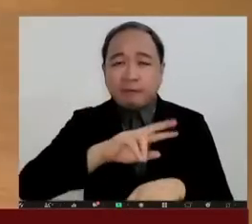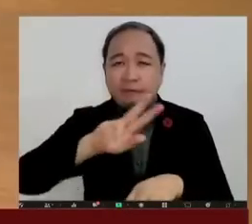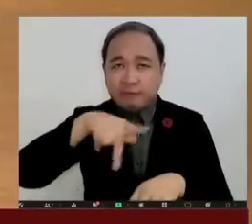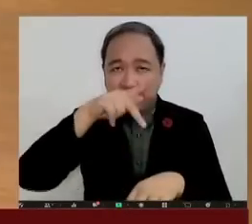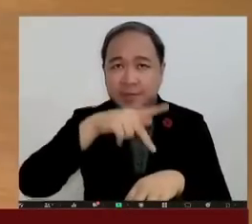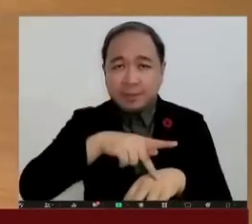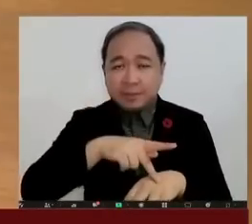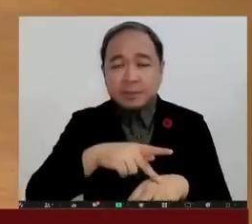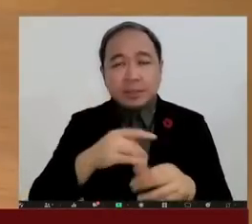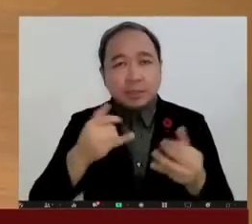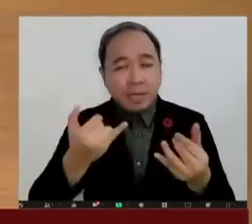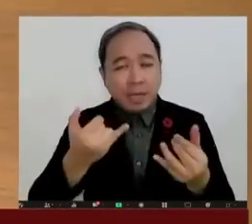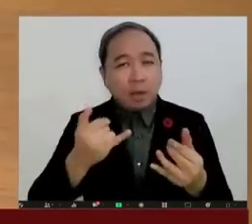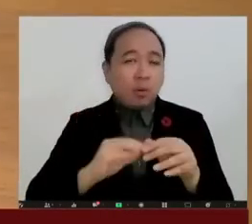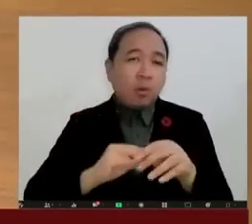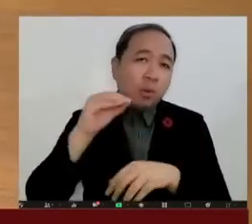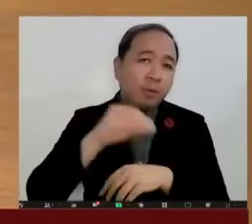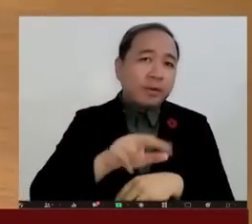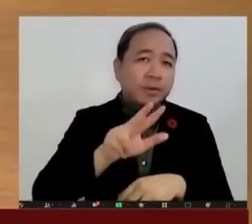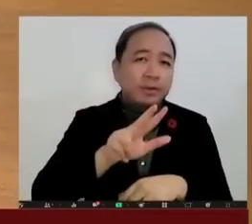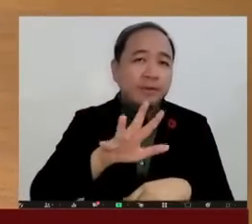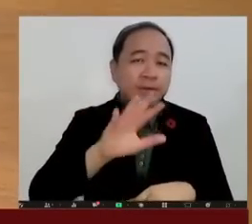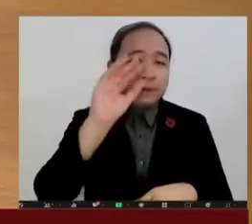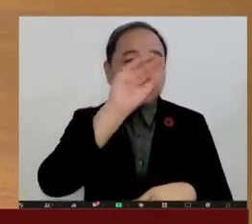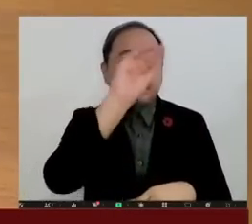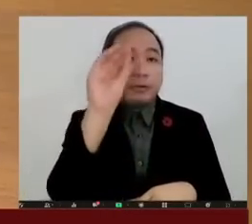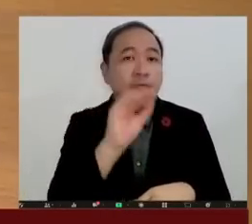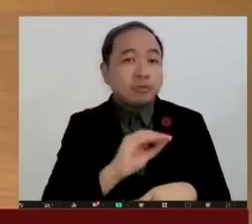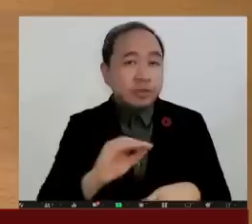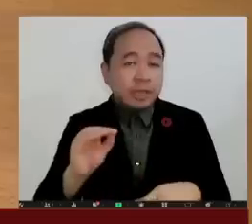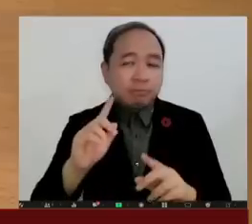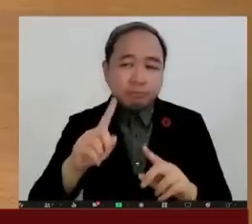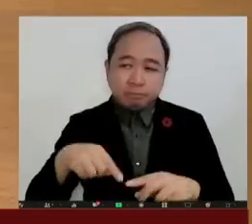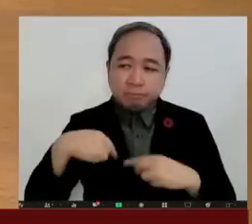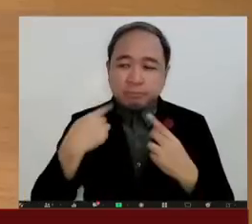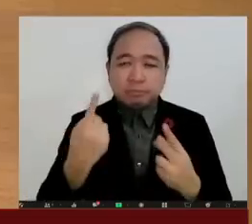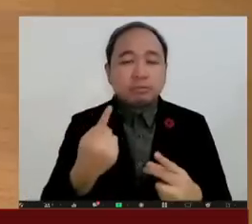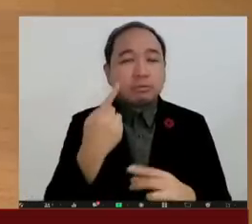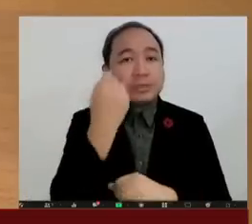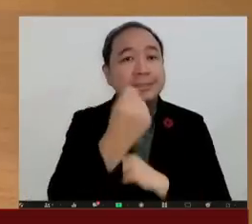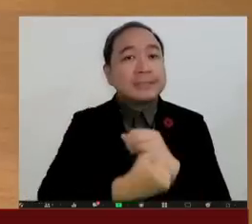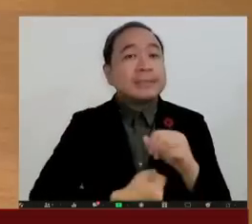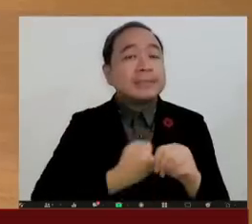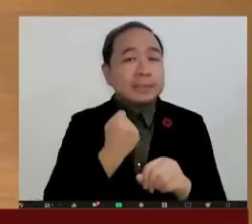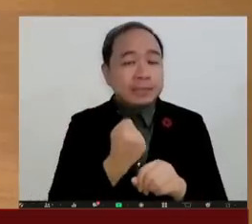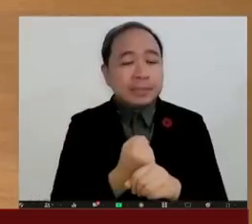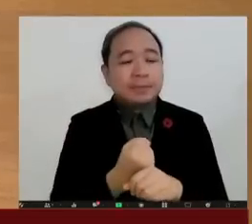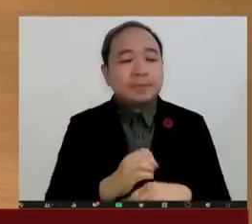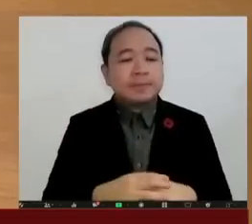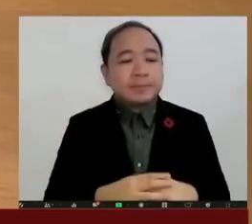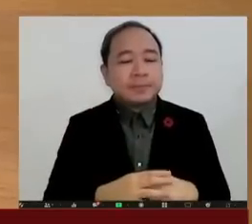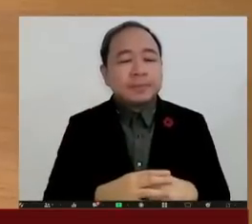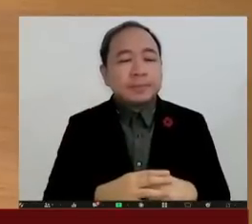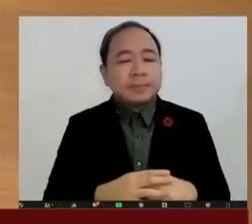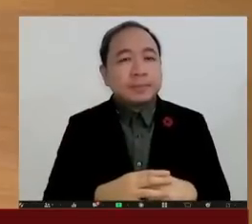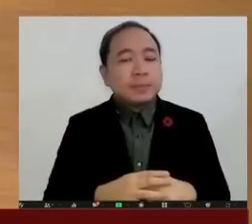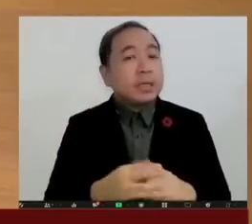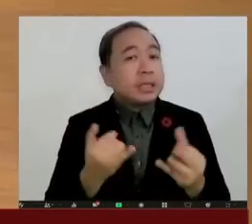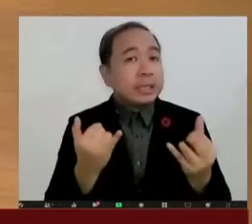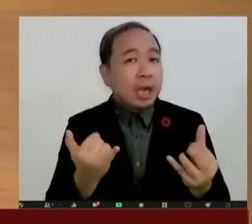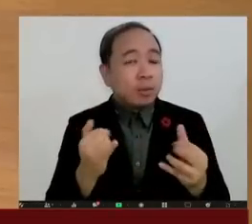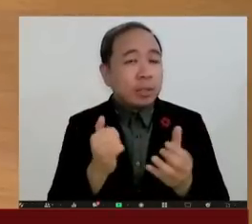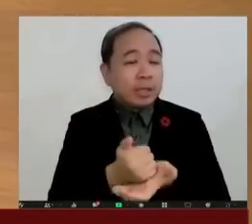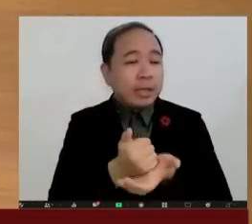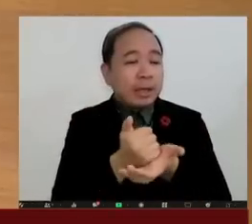marami ng 35% mula nung nakalipas na taon. upang mas lalo pang makatulong sa mga